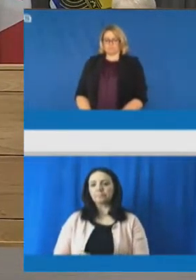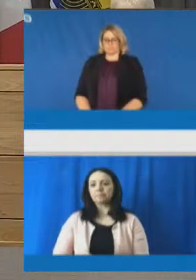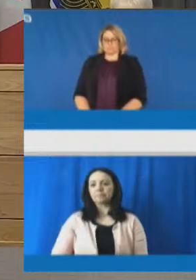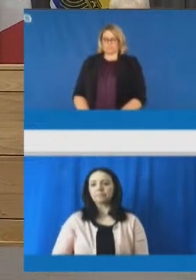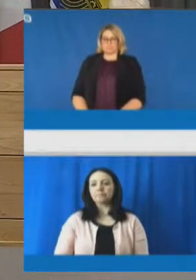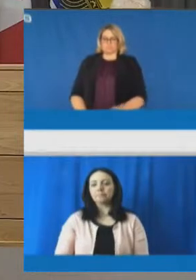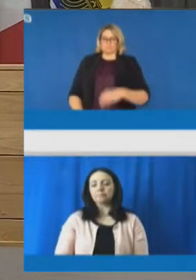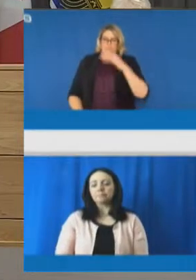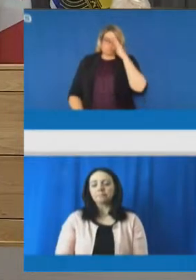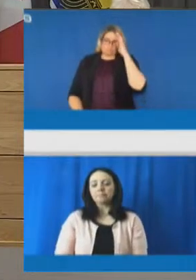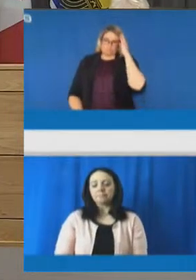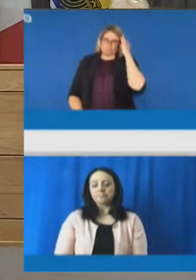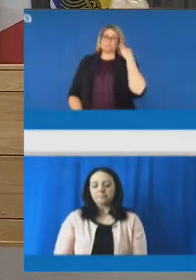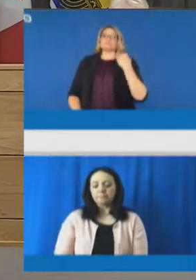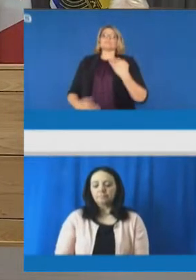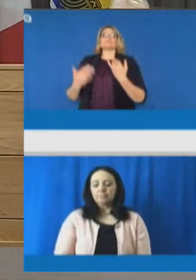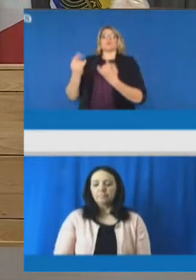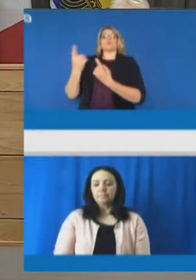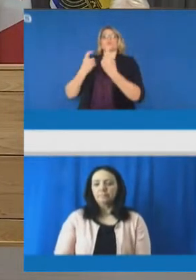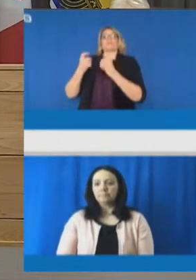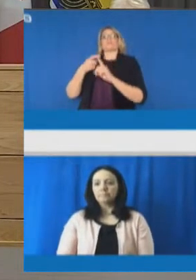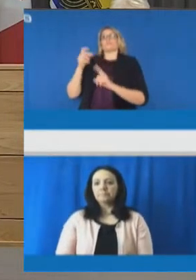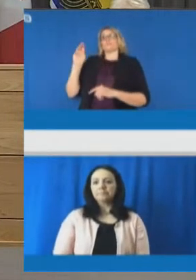son de vos micros?